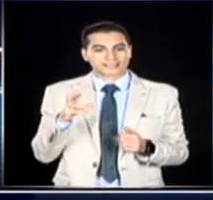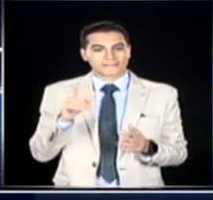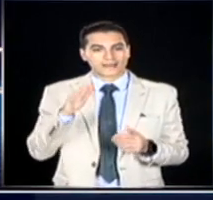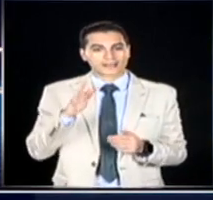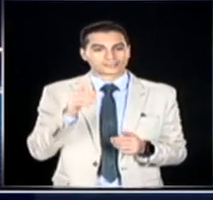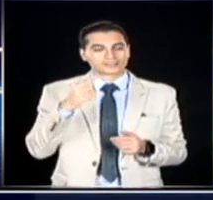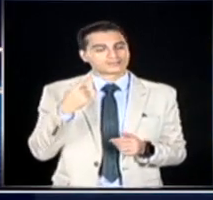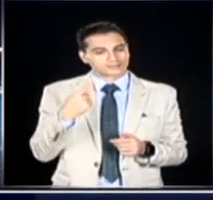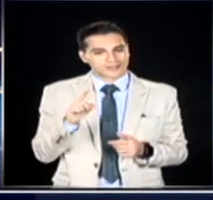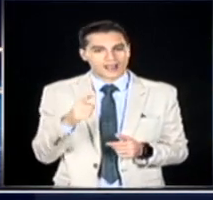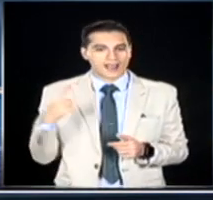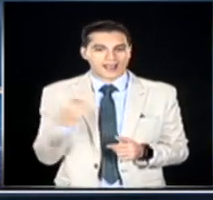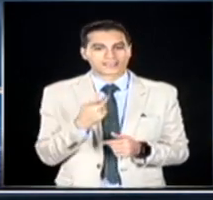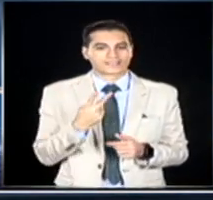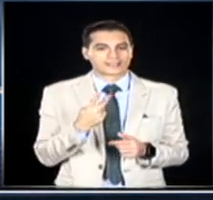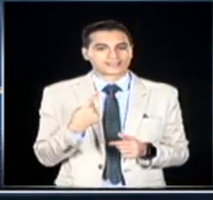الحمد لله. الهدف الثاني